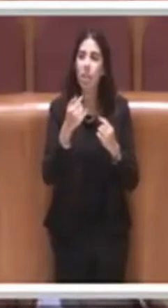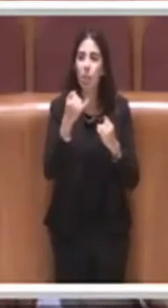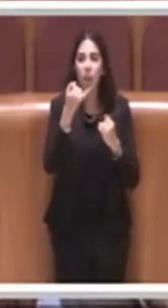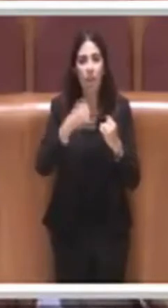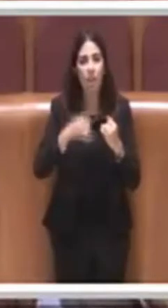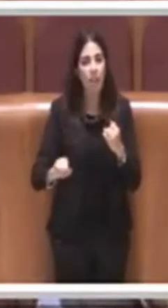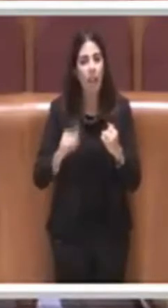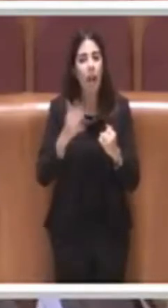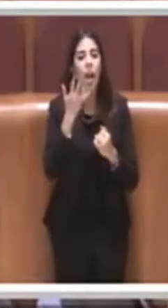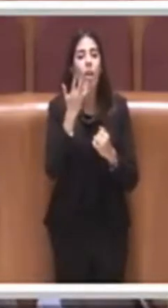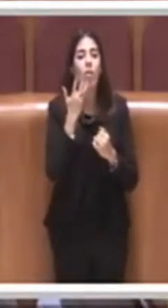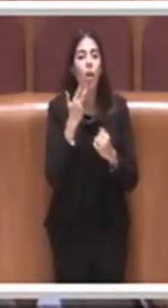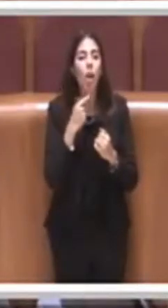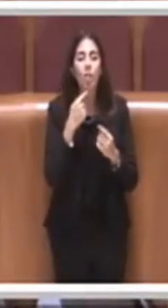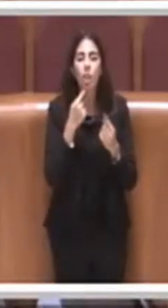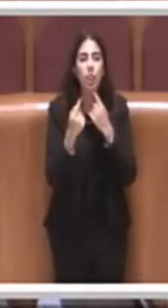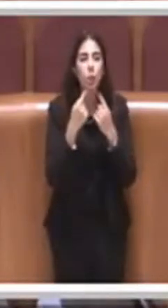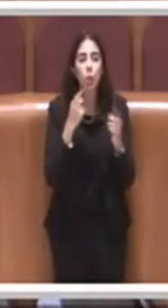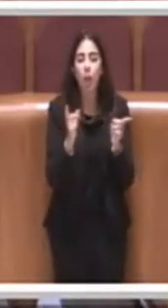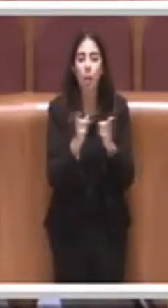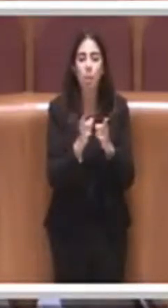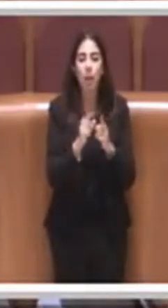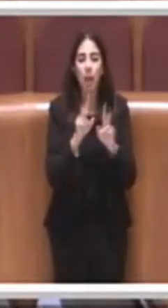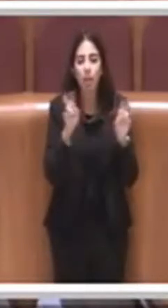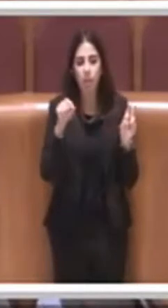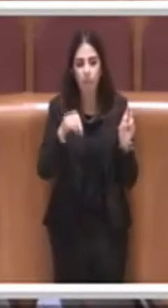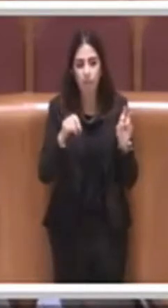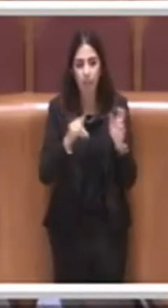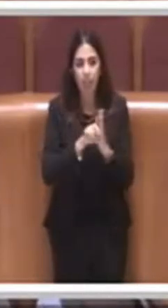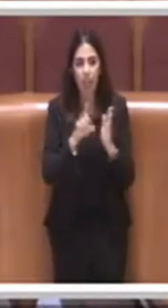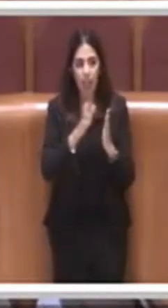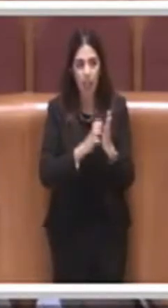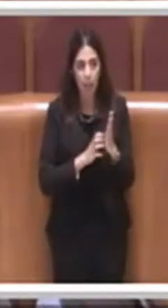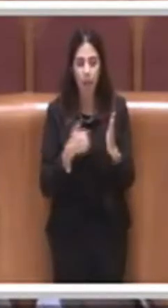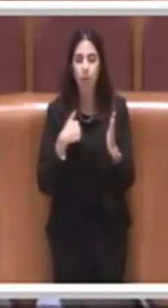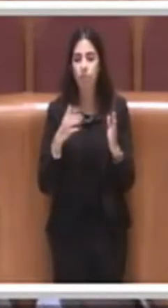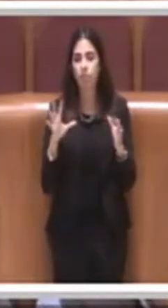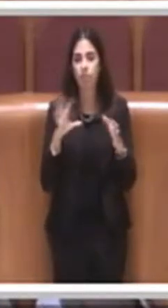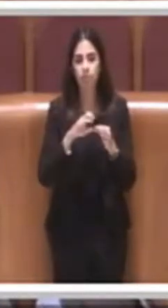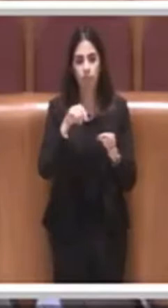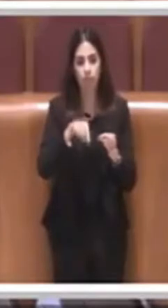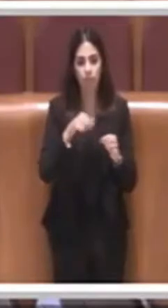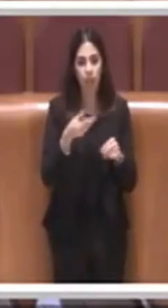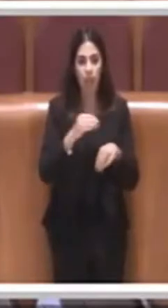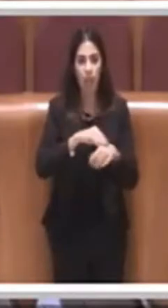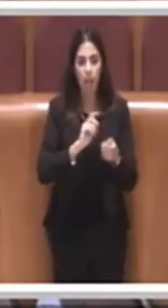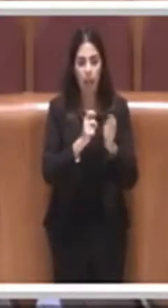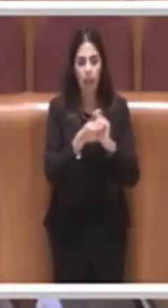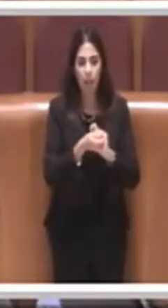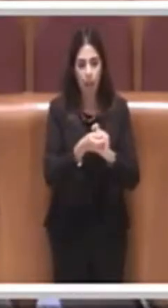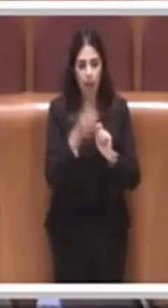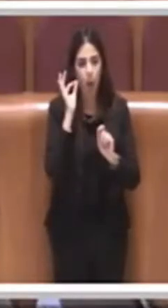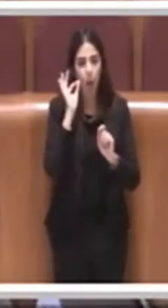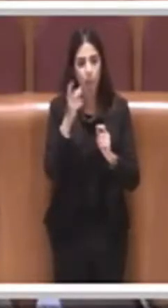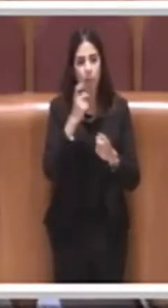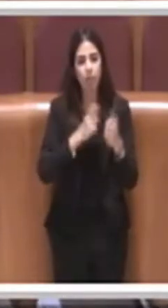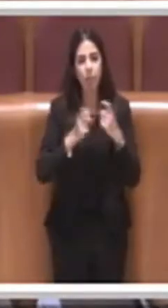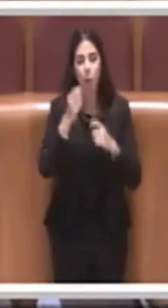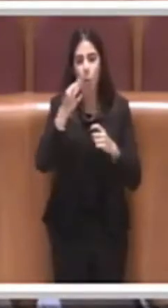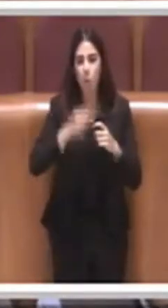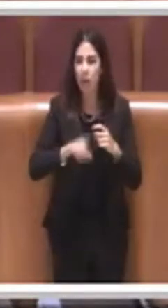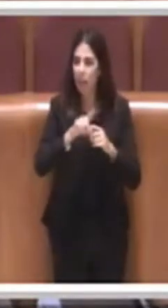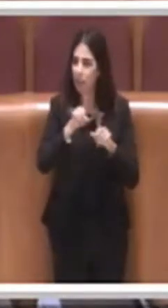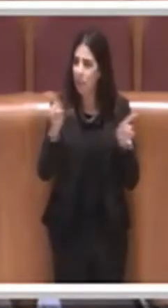breve sul merito della delibera, ma mi aggancio a questo emendamento per ritornare un attimo sul metodo che